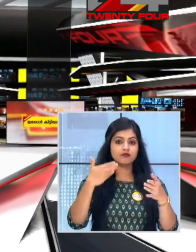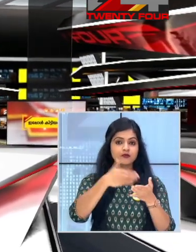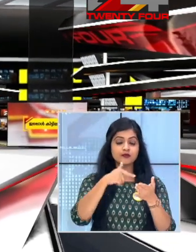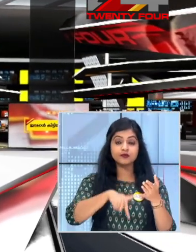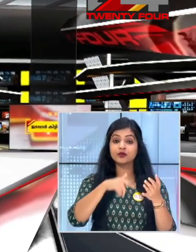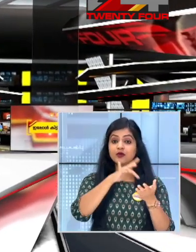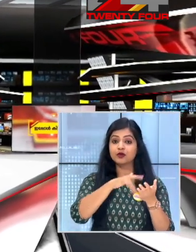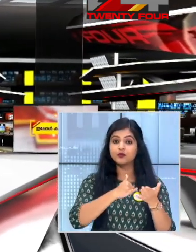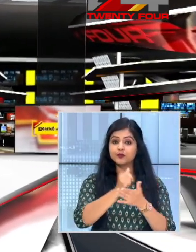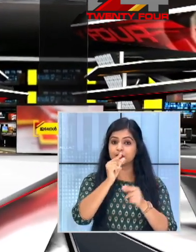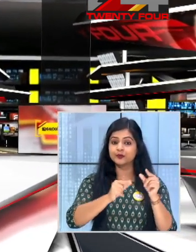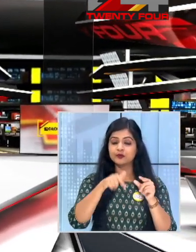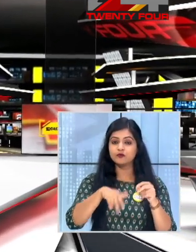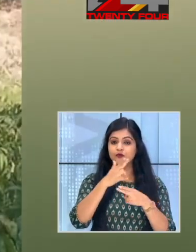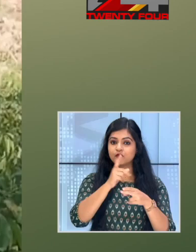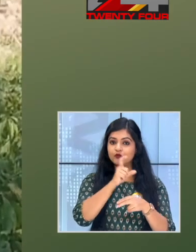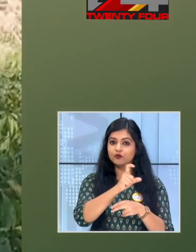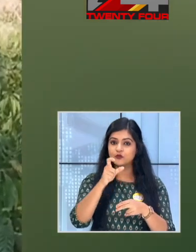പകർത്തിയത്. ആ ദൃശ്യങ്ങളിലേക്ക്.